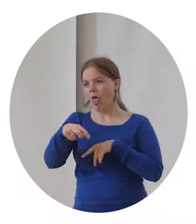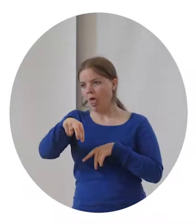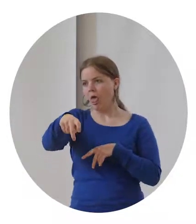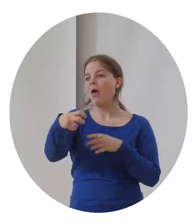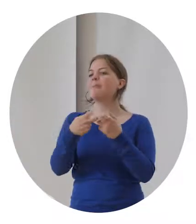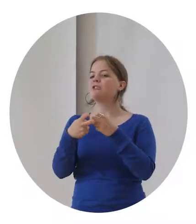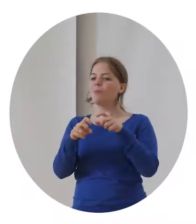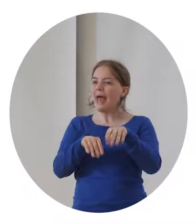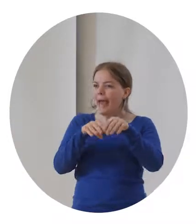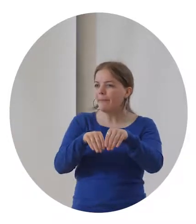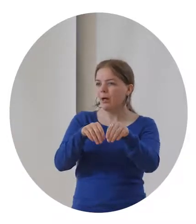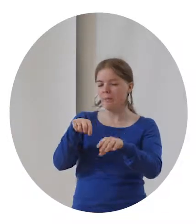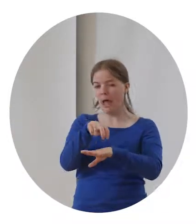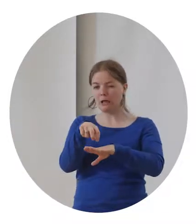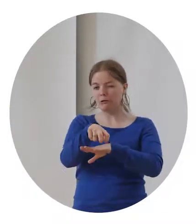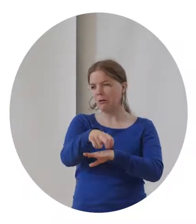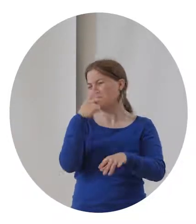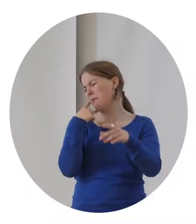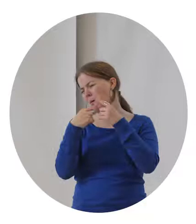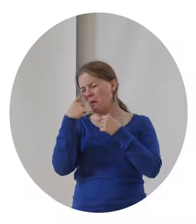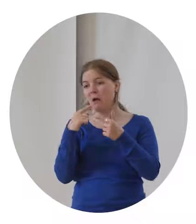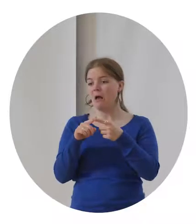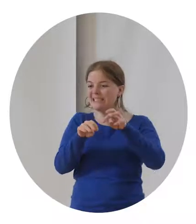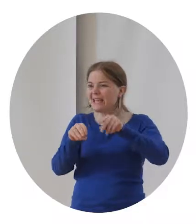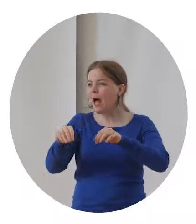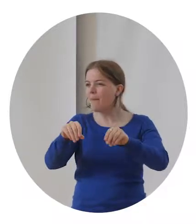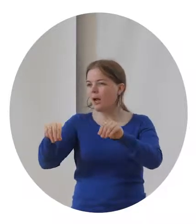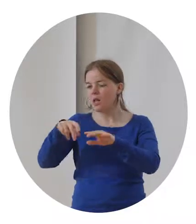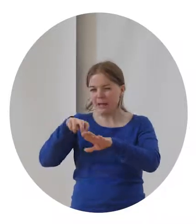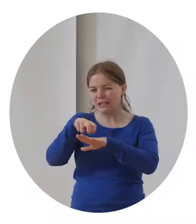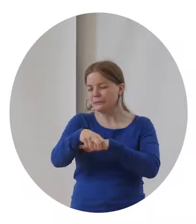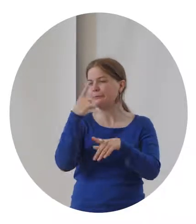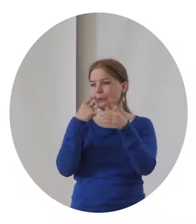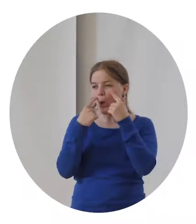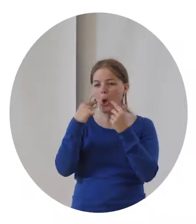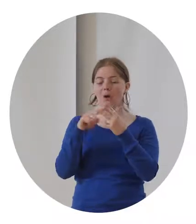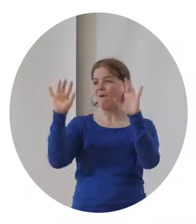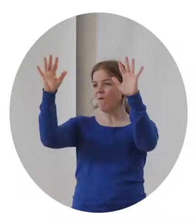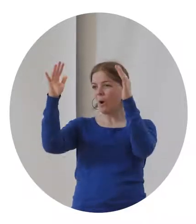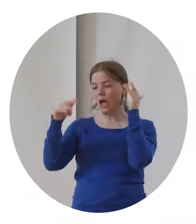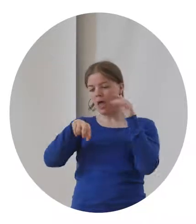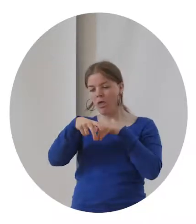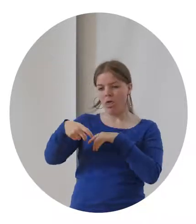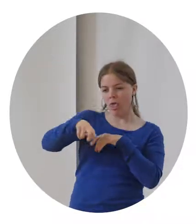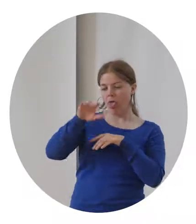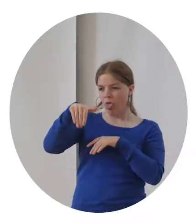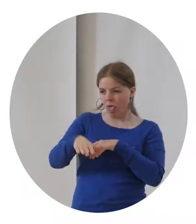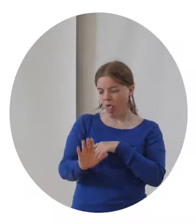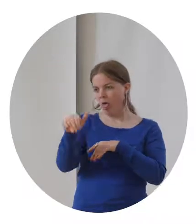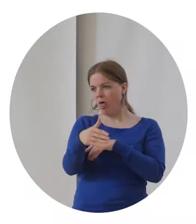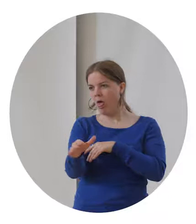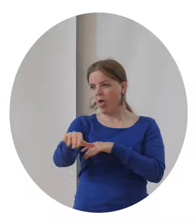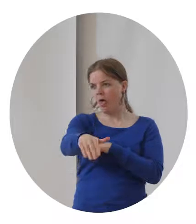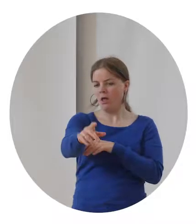marcher sur l'herbe, pour marcher sur le sable, pour marcher dans la forêt, parce qu'il va y avoir des dénivelés.